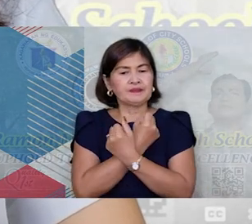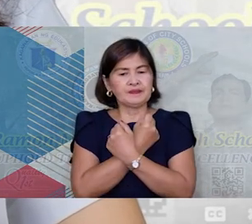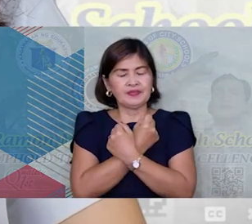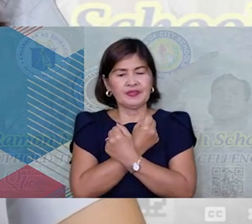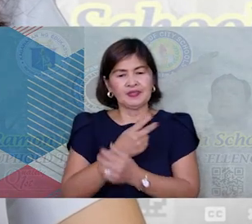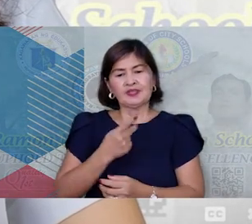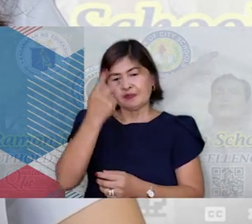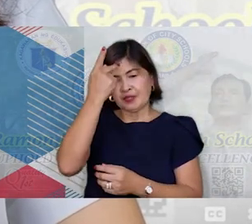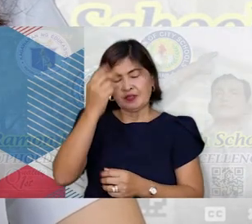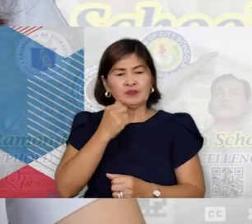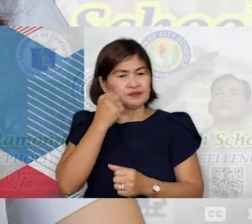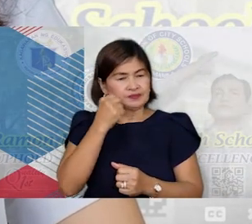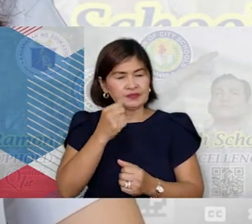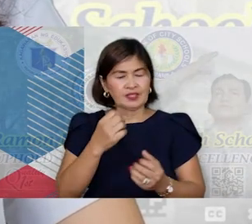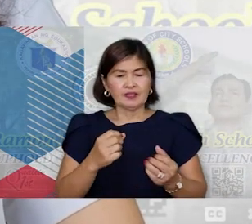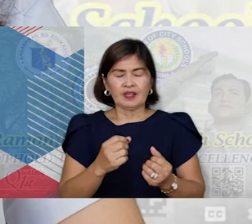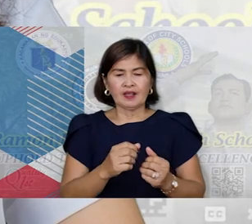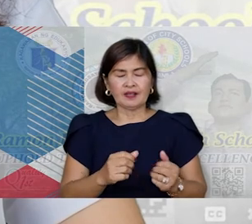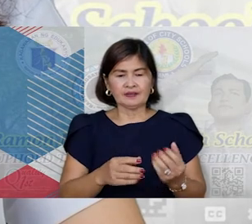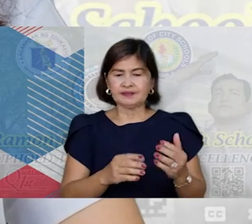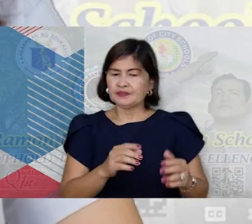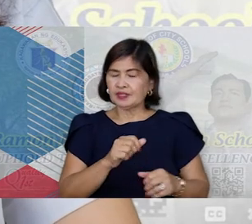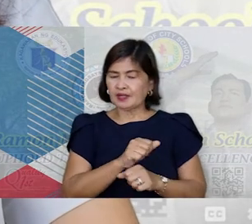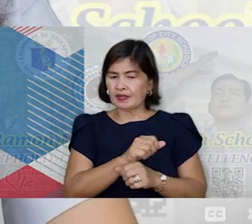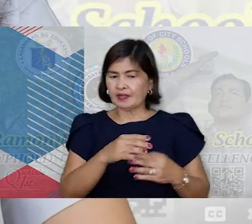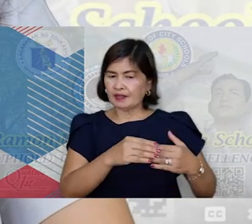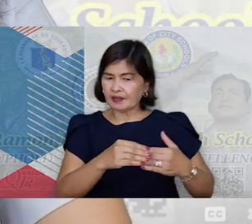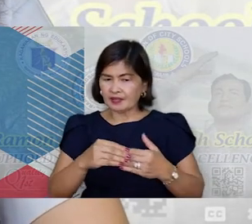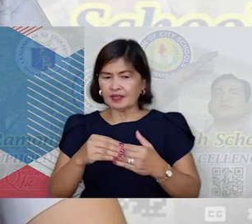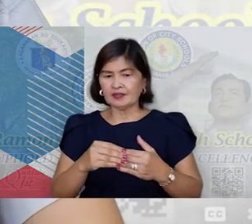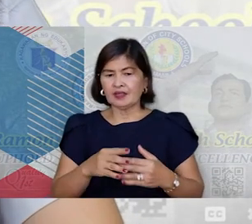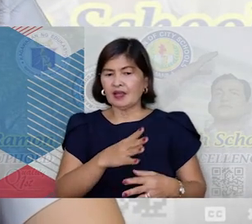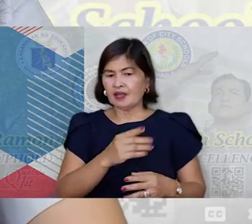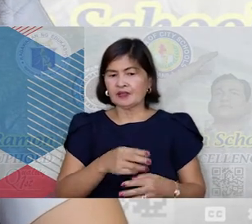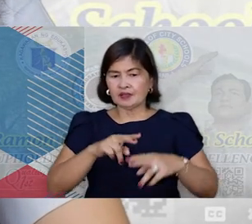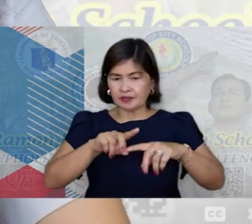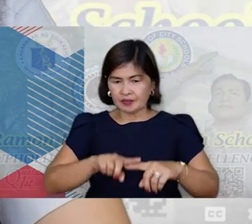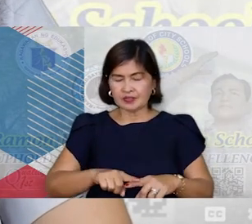na laging nakaalalay at ating sandigan sa lahat ng oras.